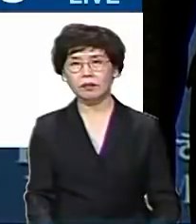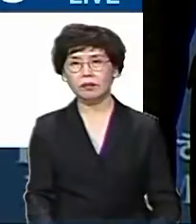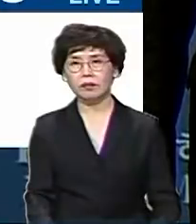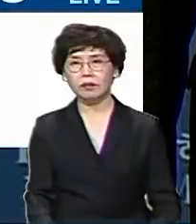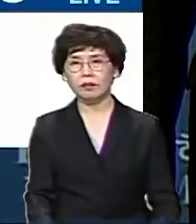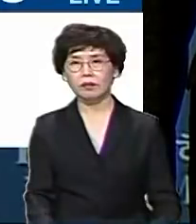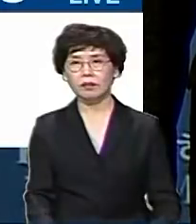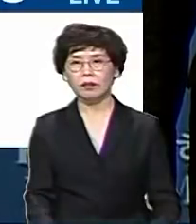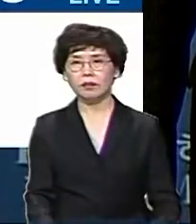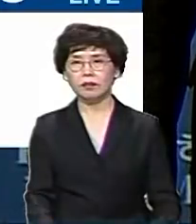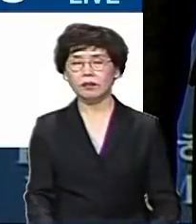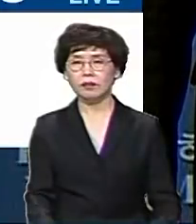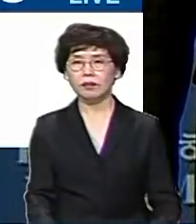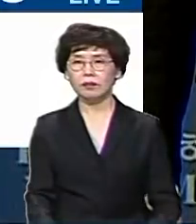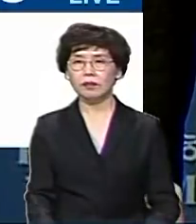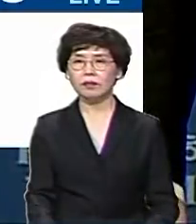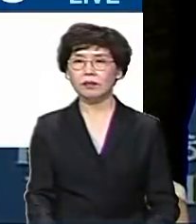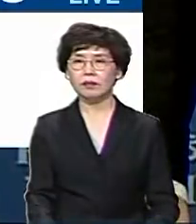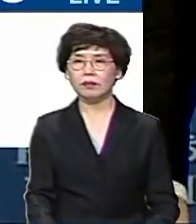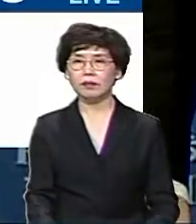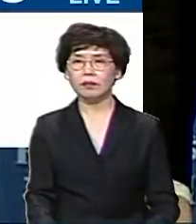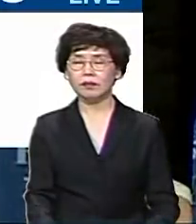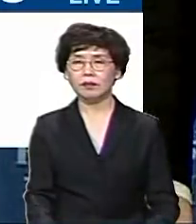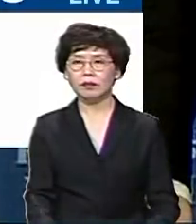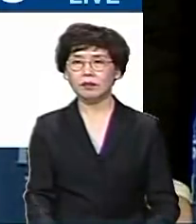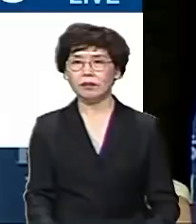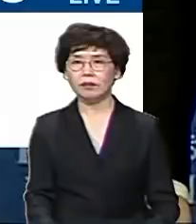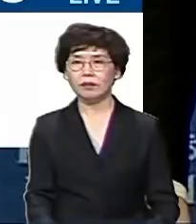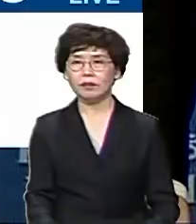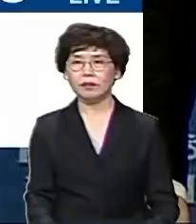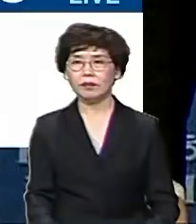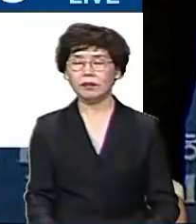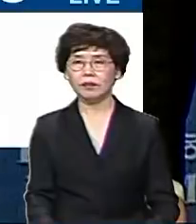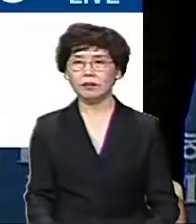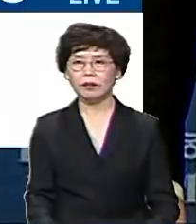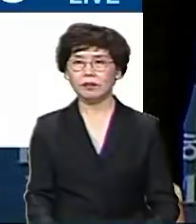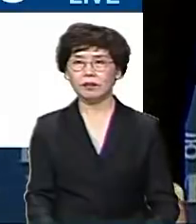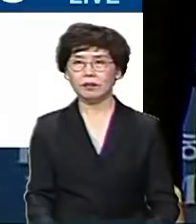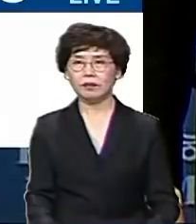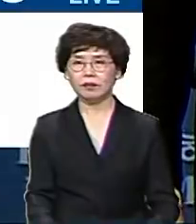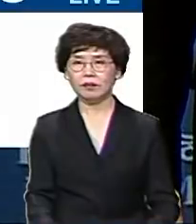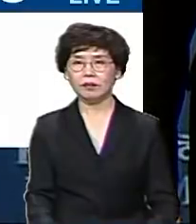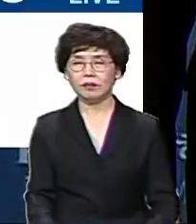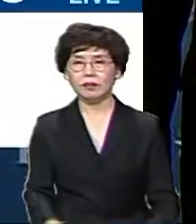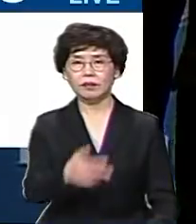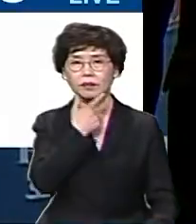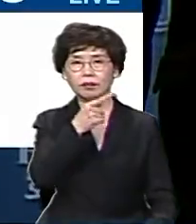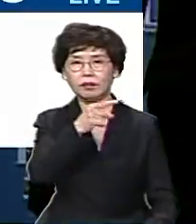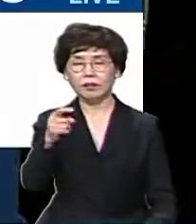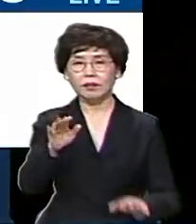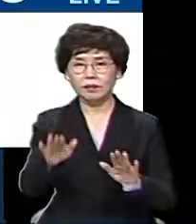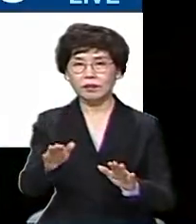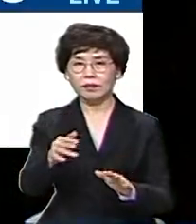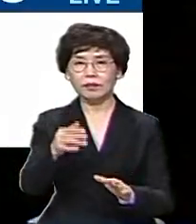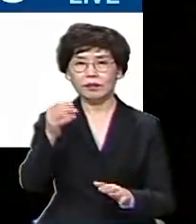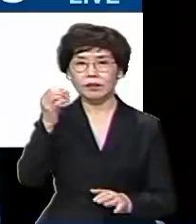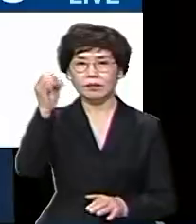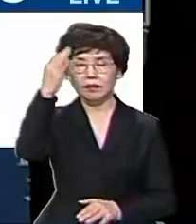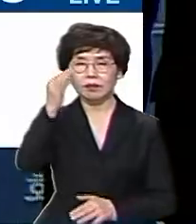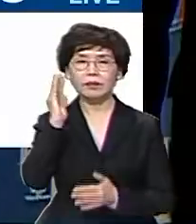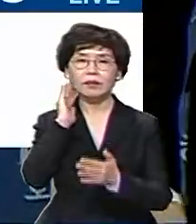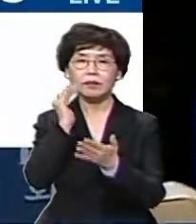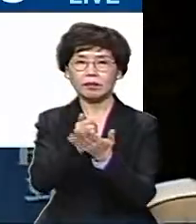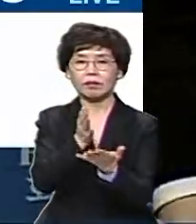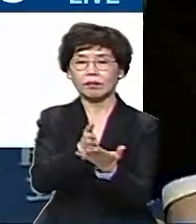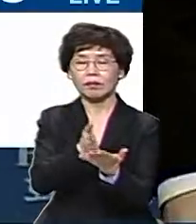city. What's happened over the last 25 years has been incredible for the people of Vietnam. Những cải cách kinh